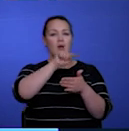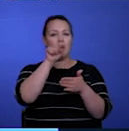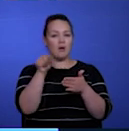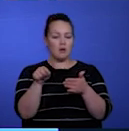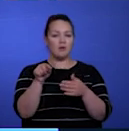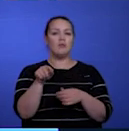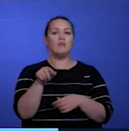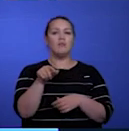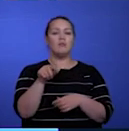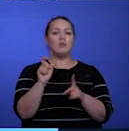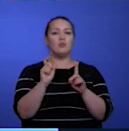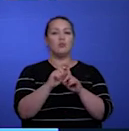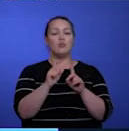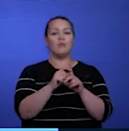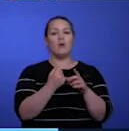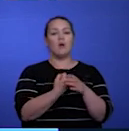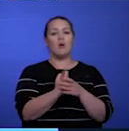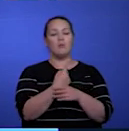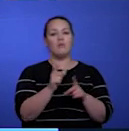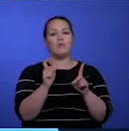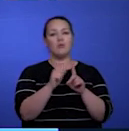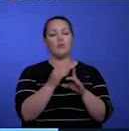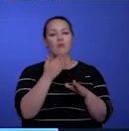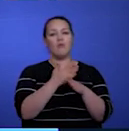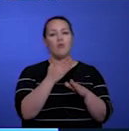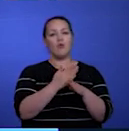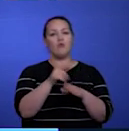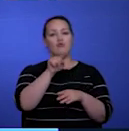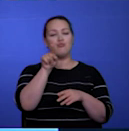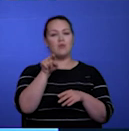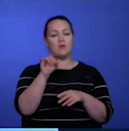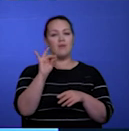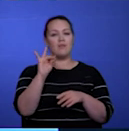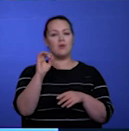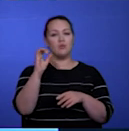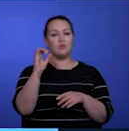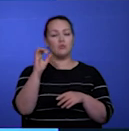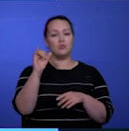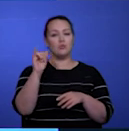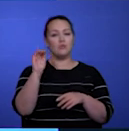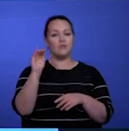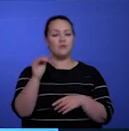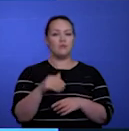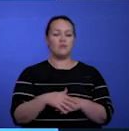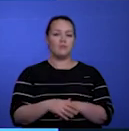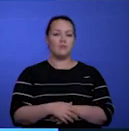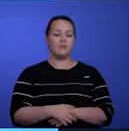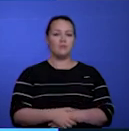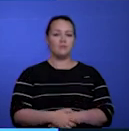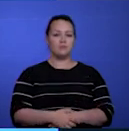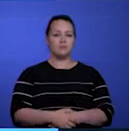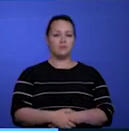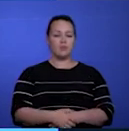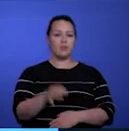образование слов с помощью приставок и суффиксов ну что ж вперед для начала давайте вспомним